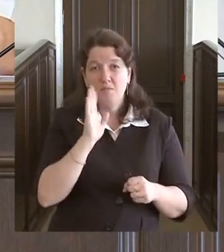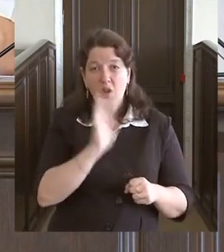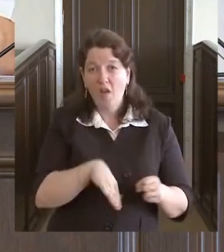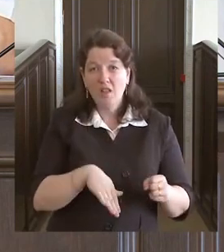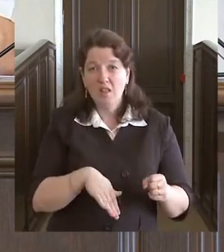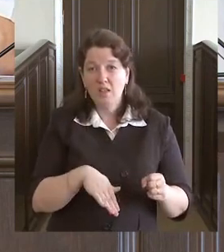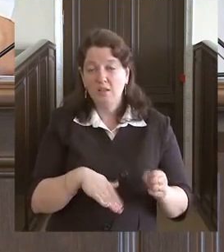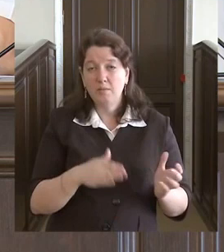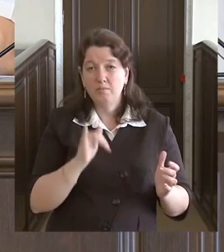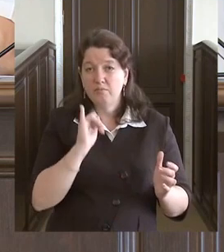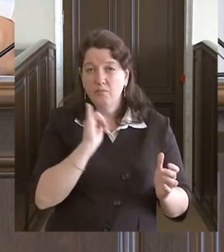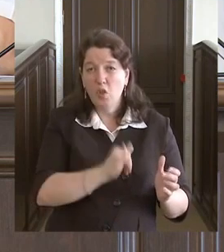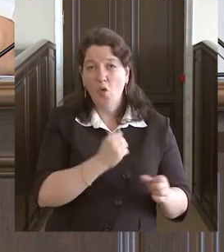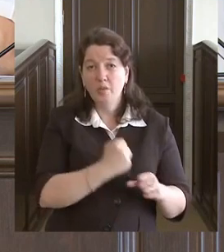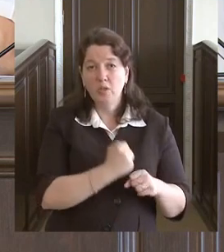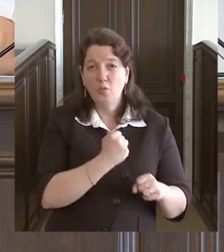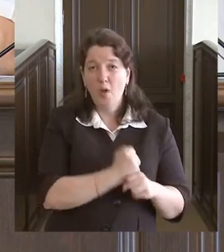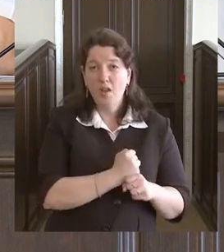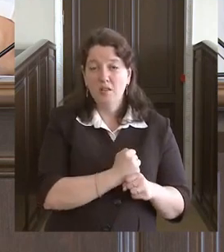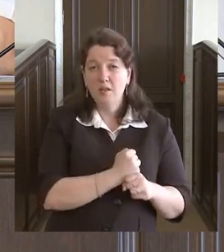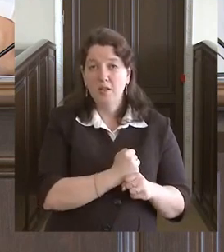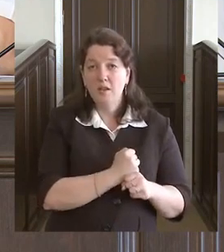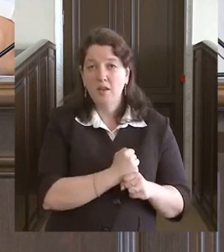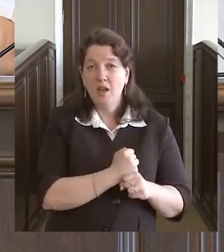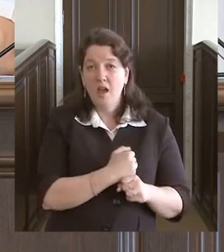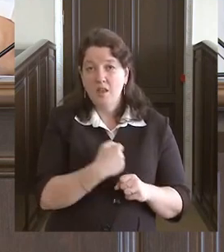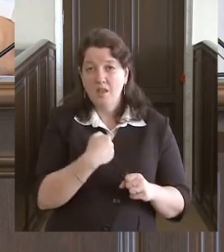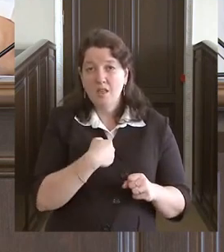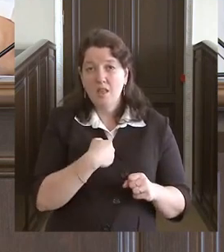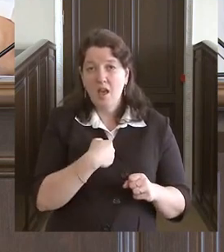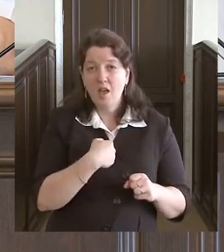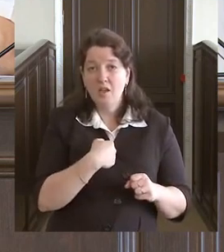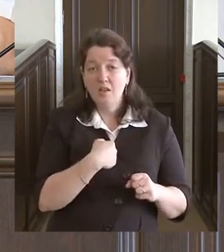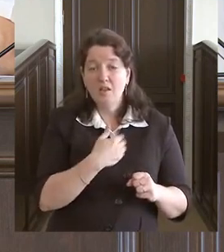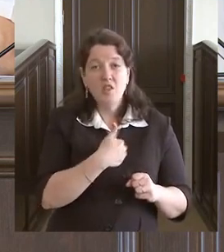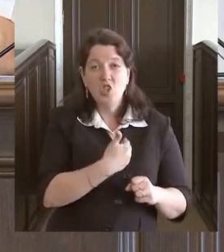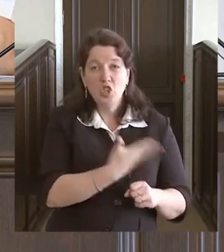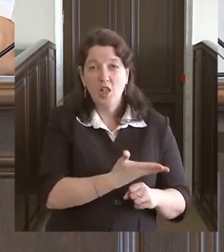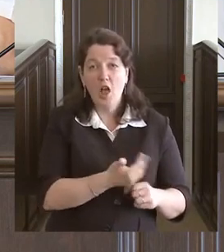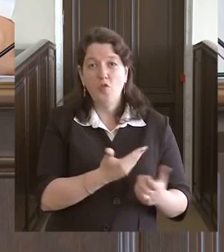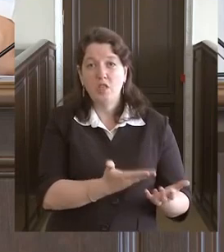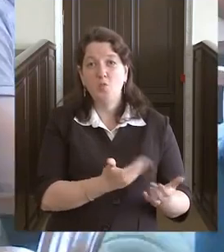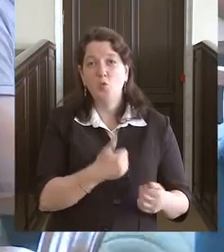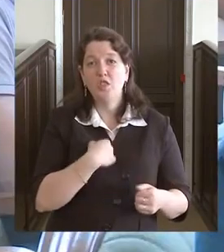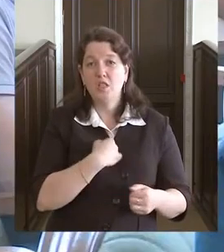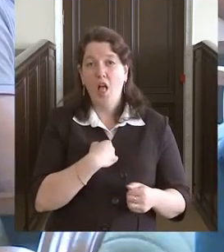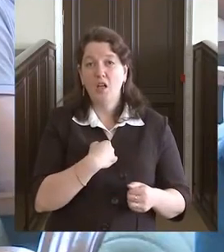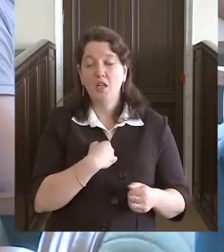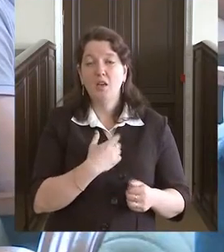негодяй ски я не желаем зла у